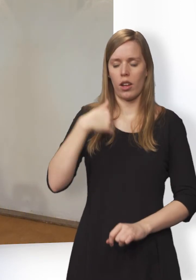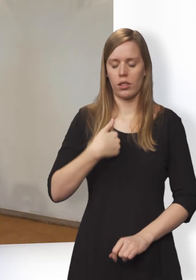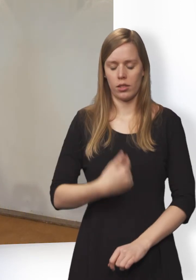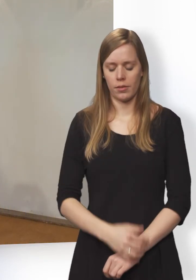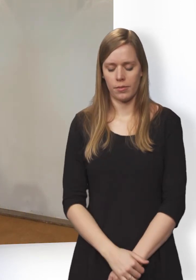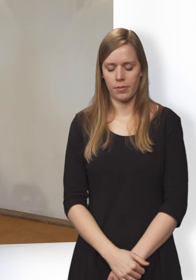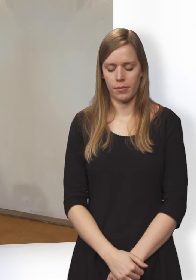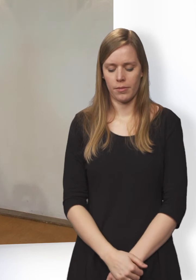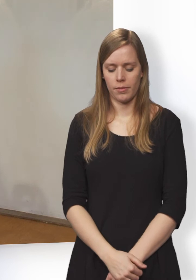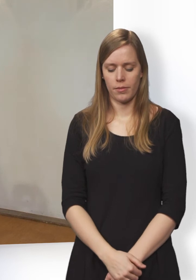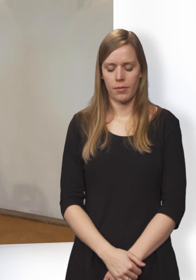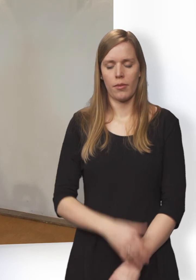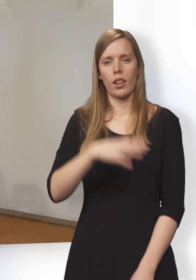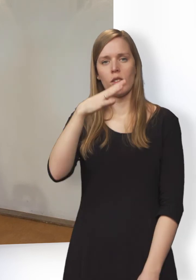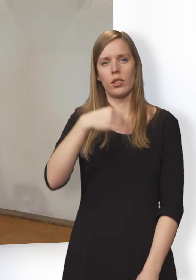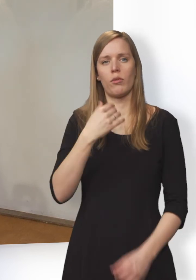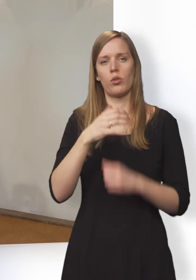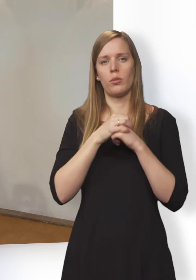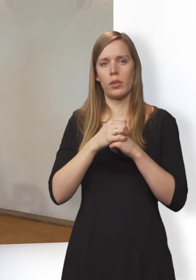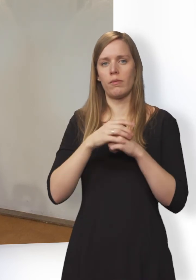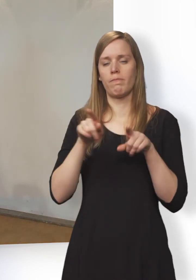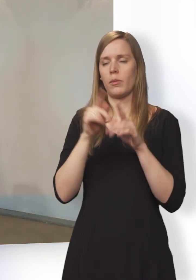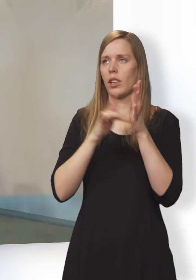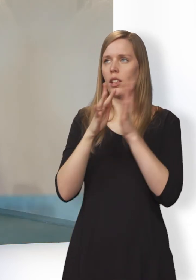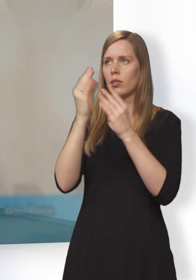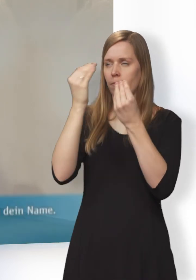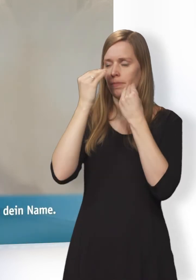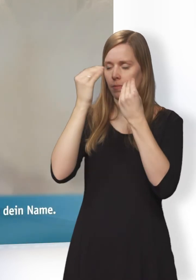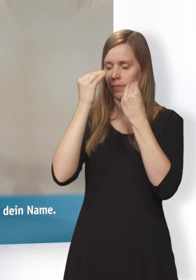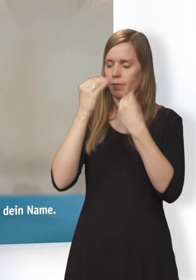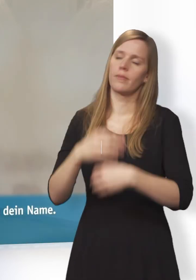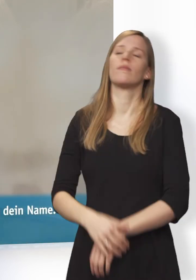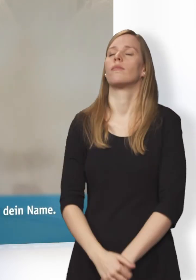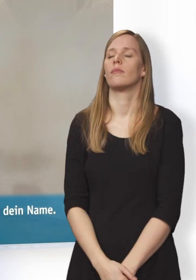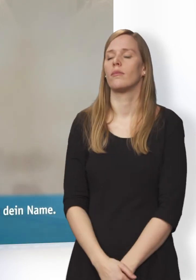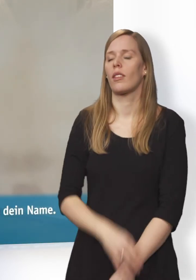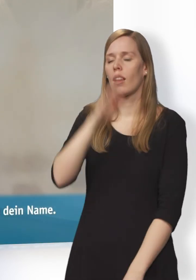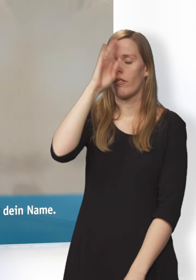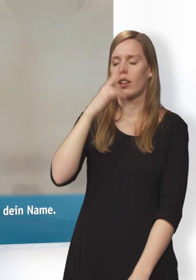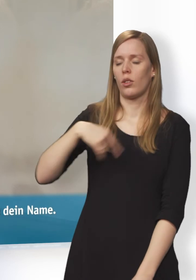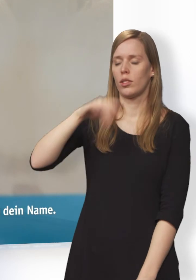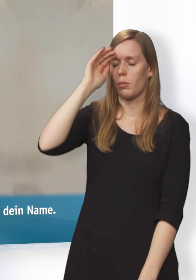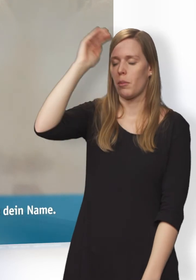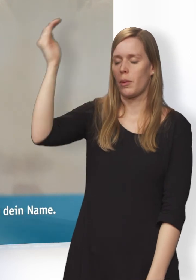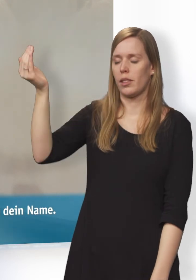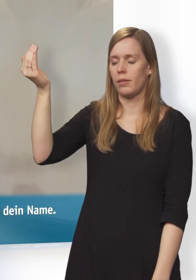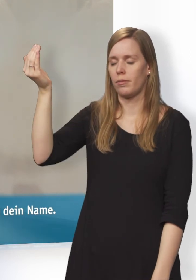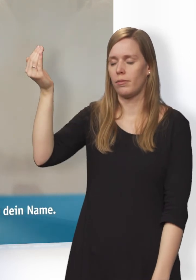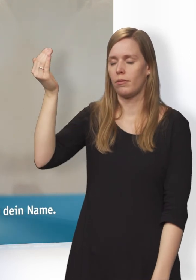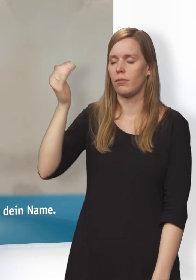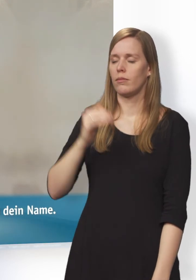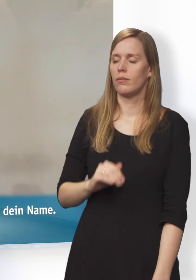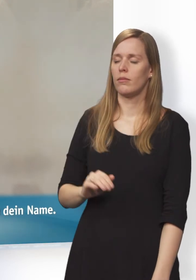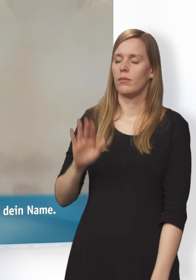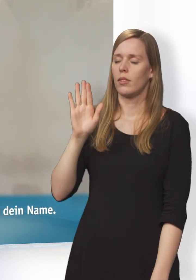gemeinsam wollen wir so bieten wissens jesus gelehrt hat vater unser im himmel